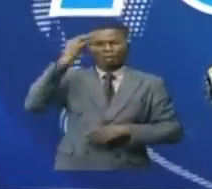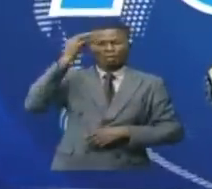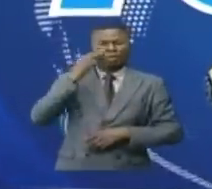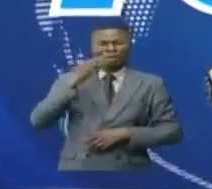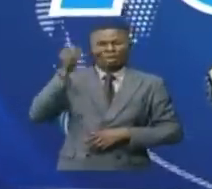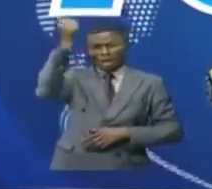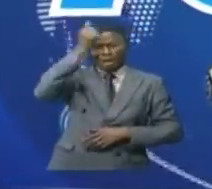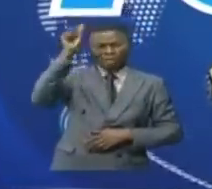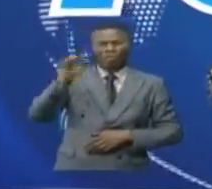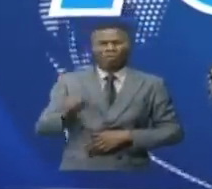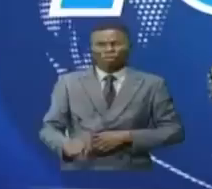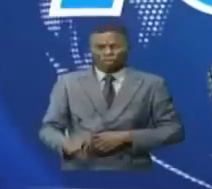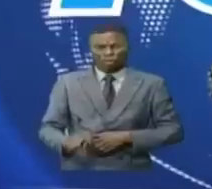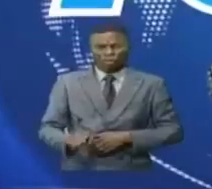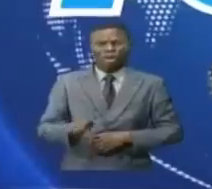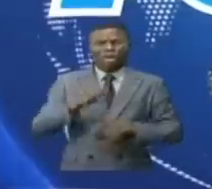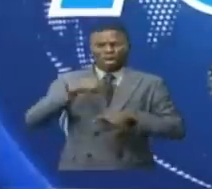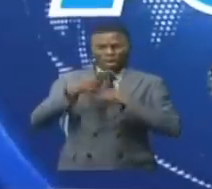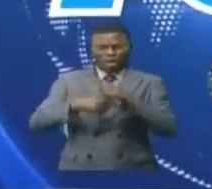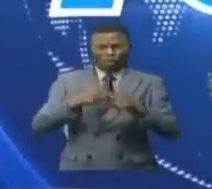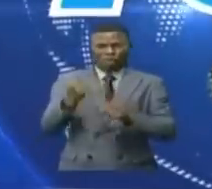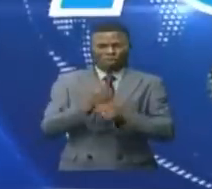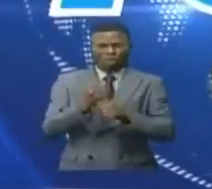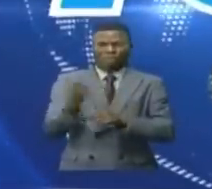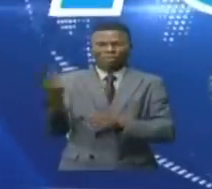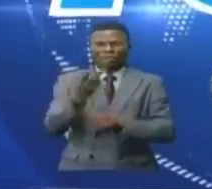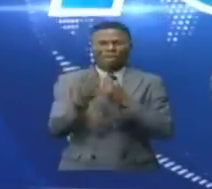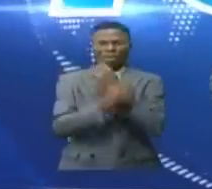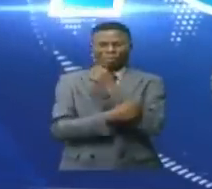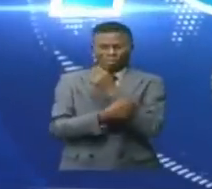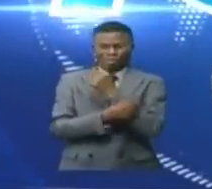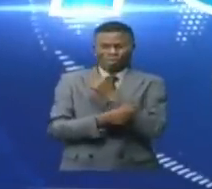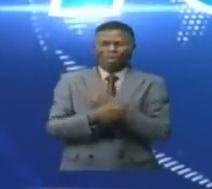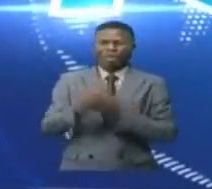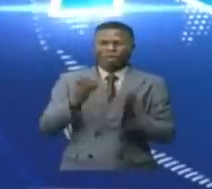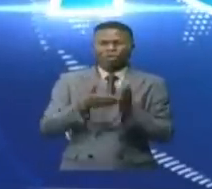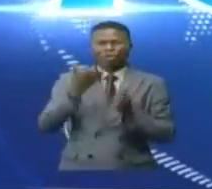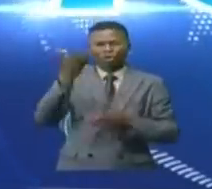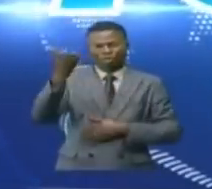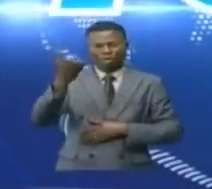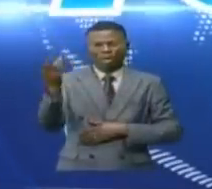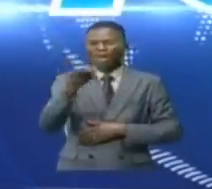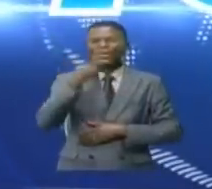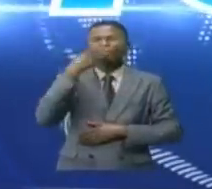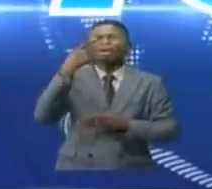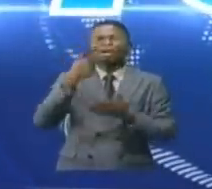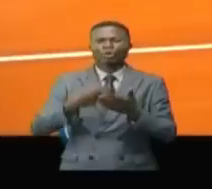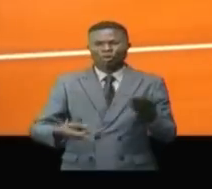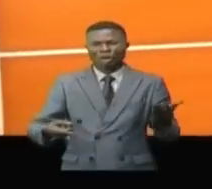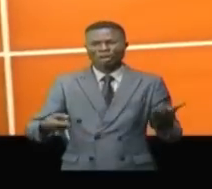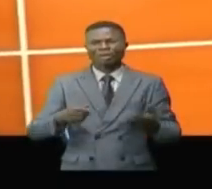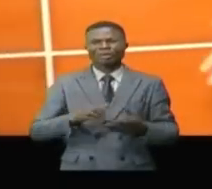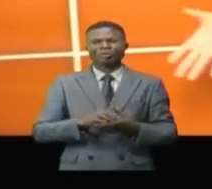La relance de la coopération entre les deux pays était l'objet primordial de cette rencontre.